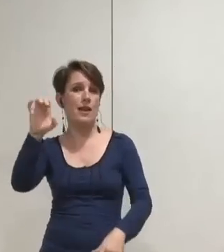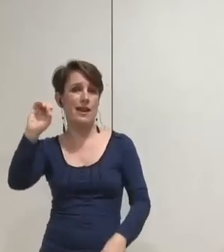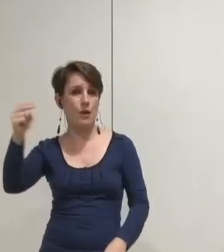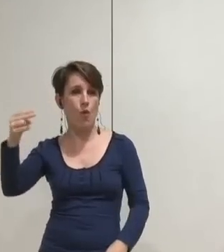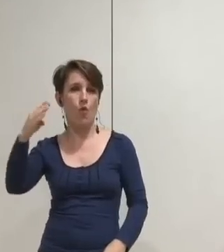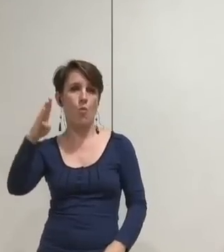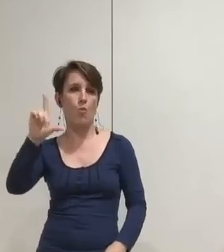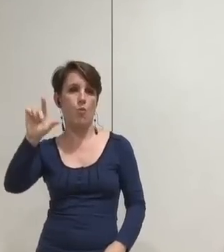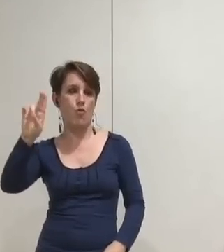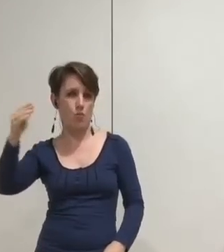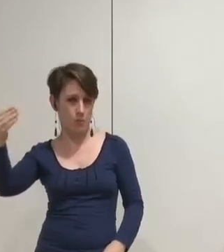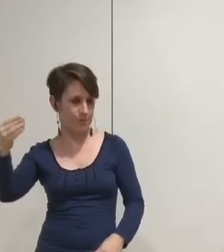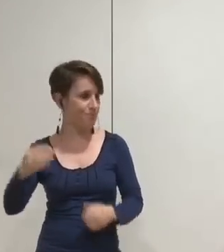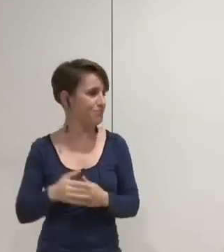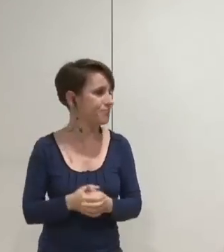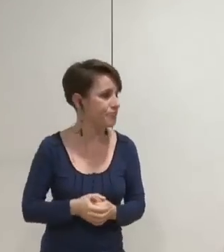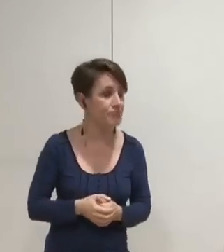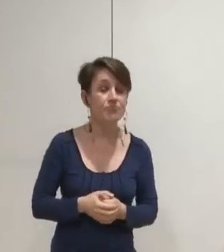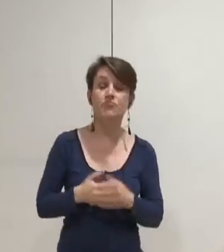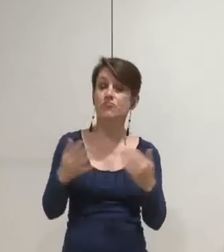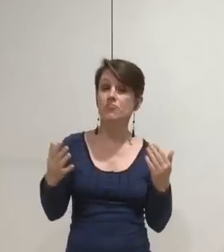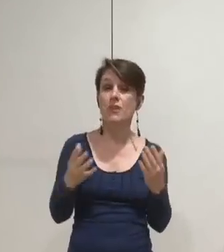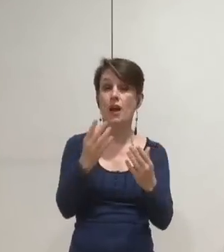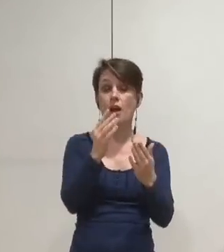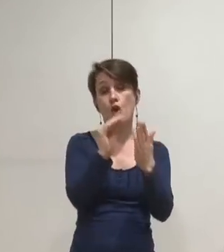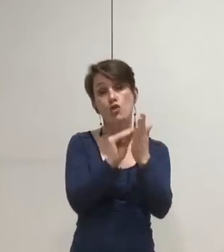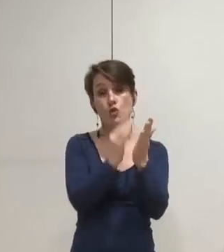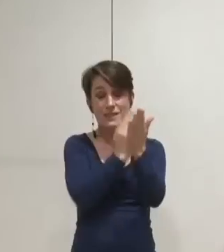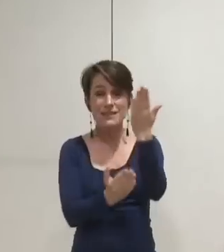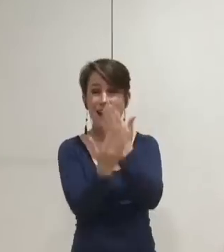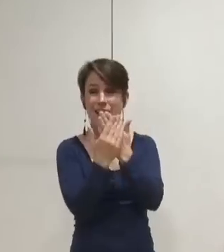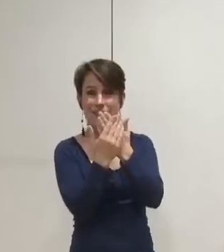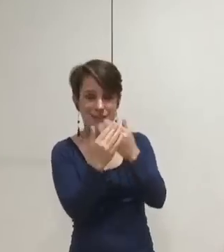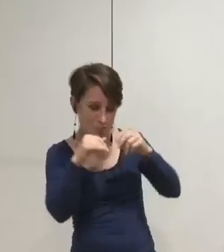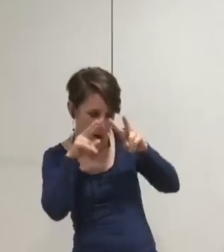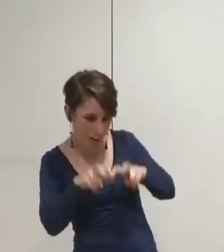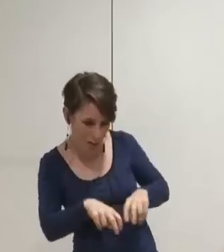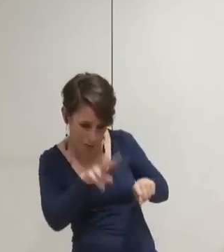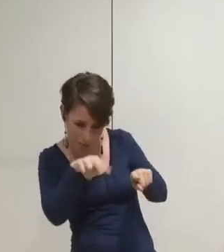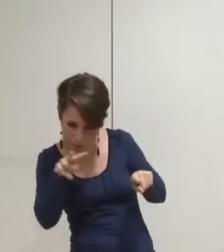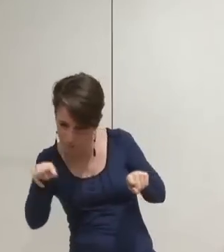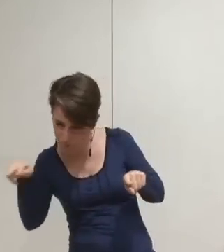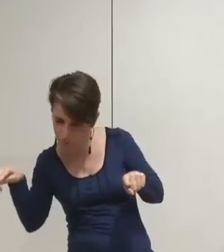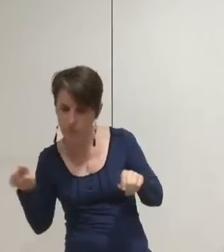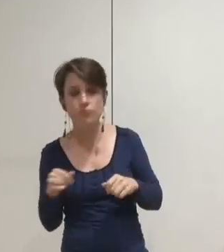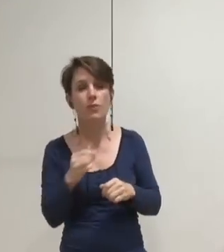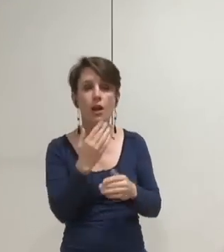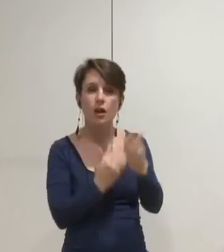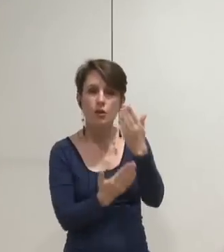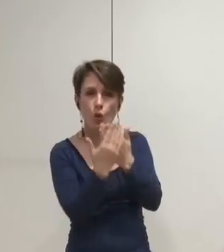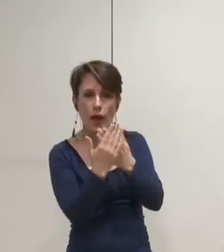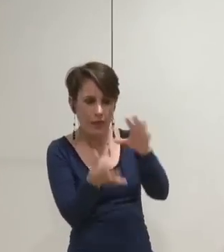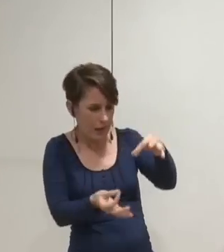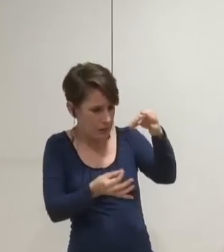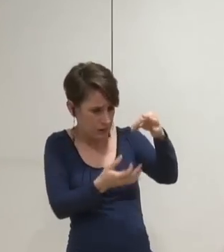annexées et dans la première mouture de la notice annexée il était